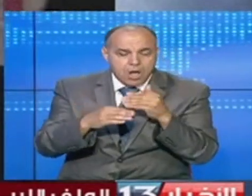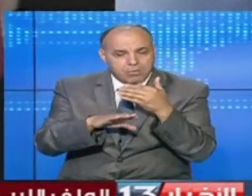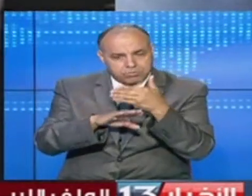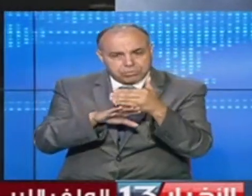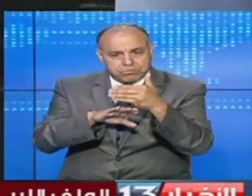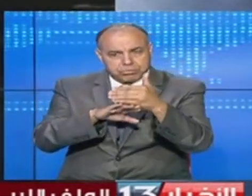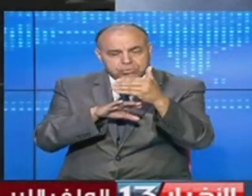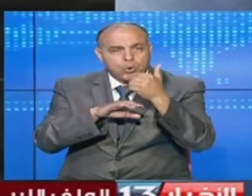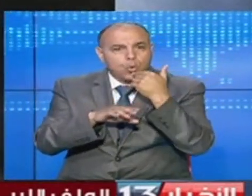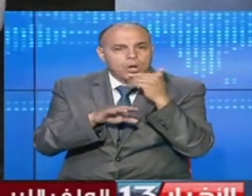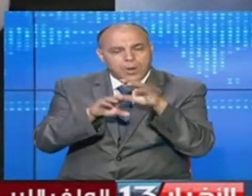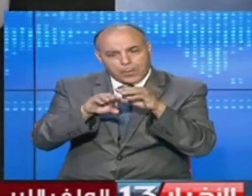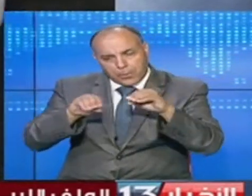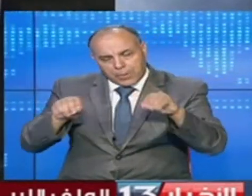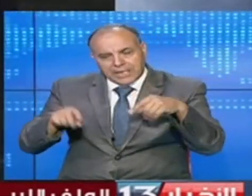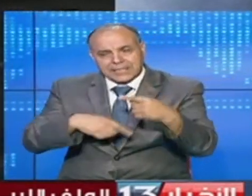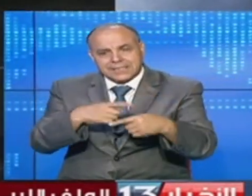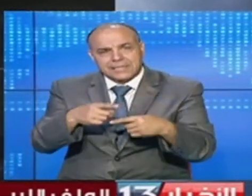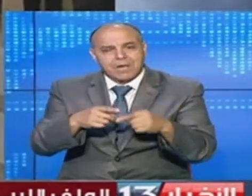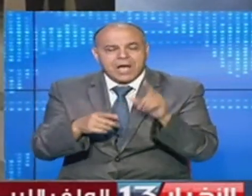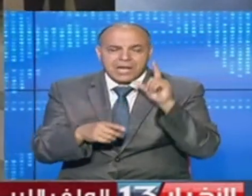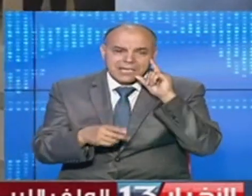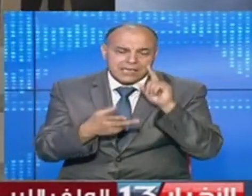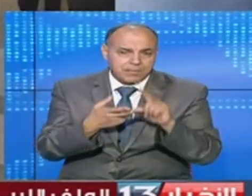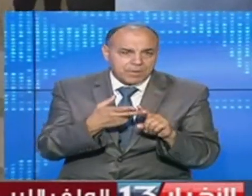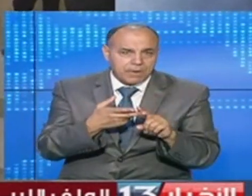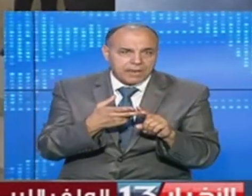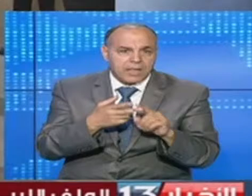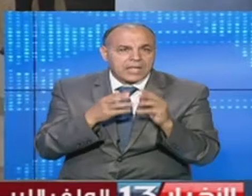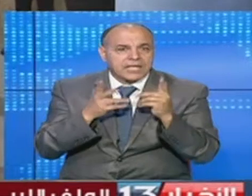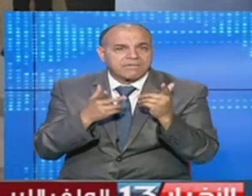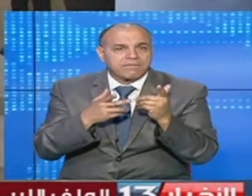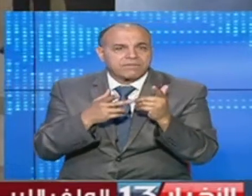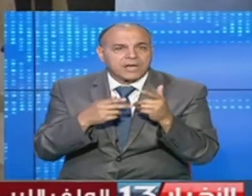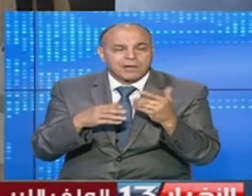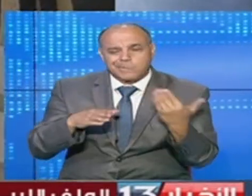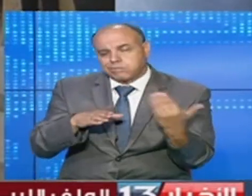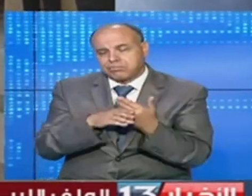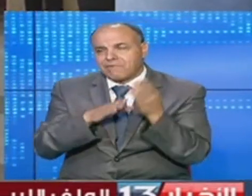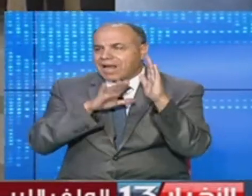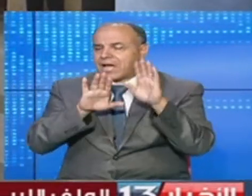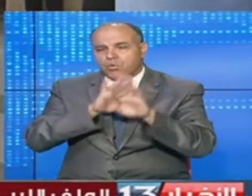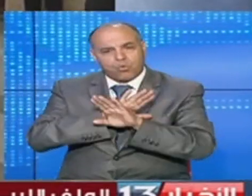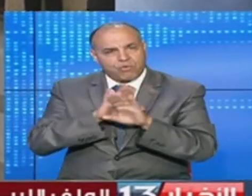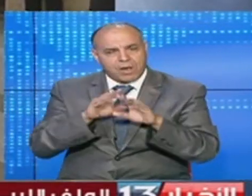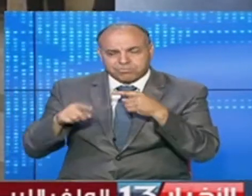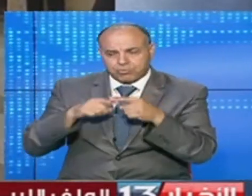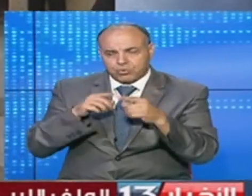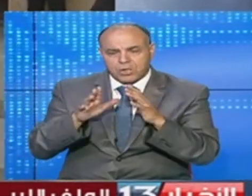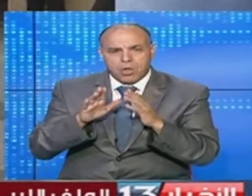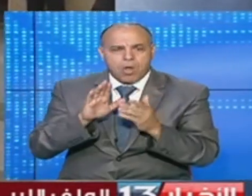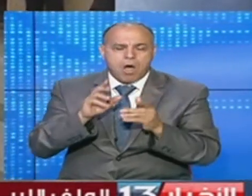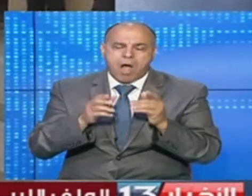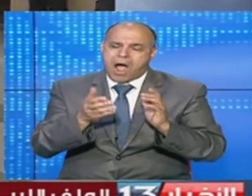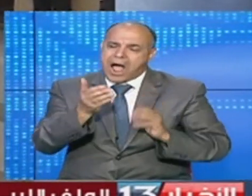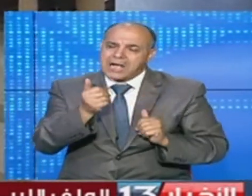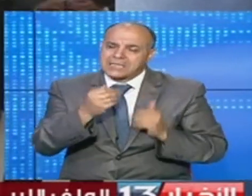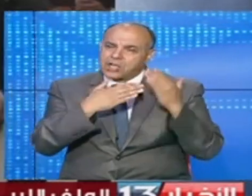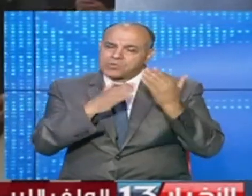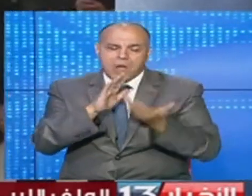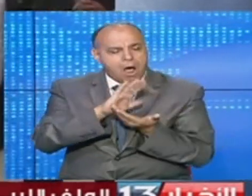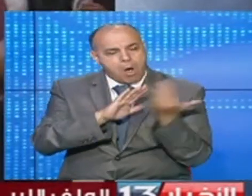المقبله لفرض استقرار دائم للوضع الليبي وسبل انهاء التدخل الخارجي في الصراع واخراج القوات